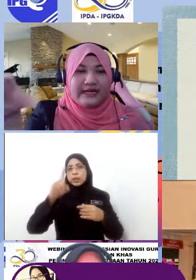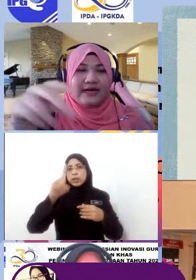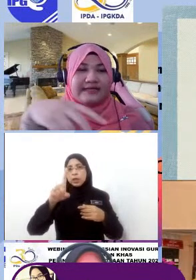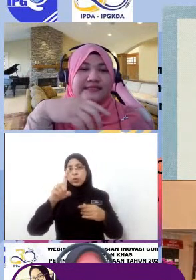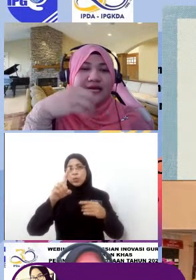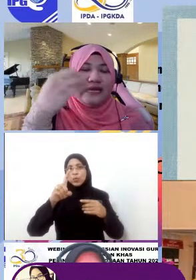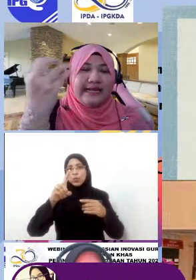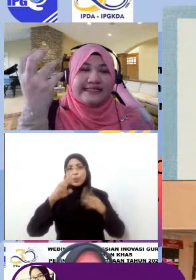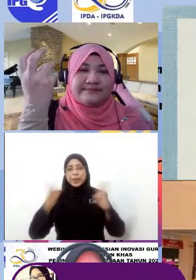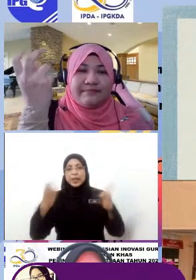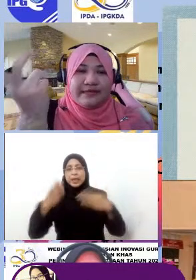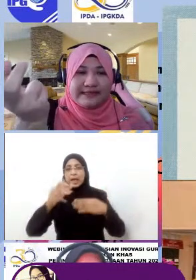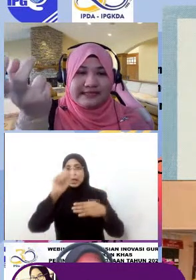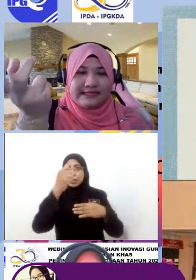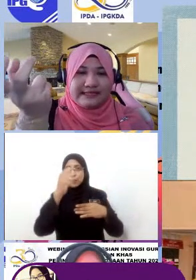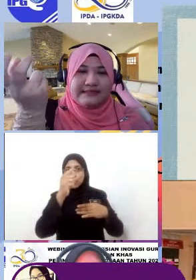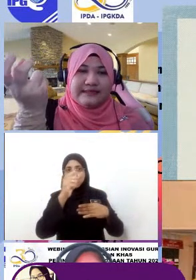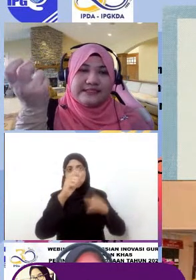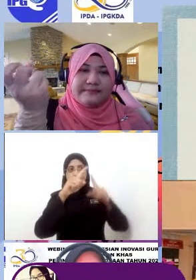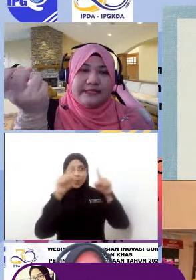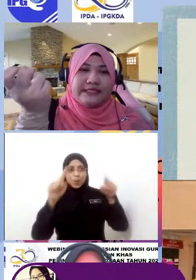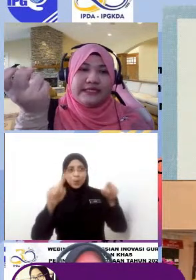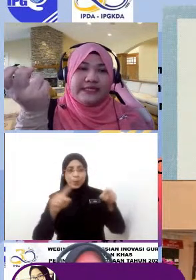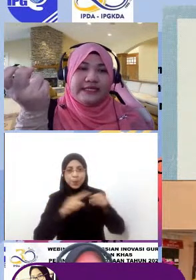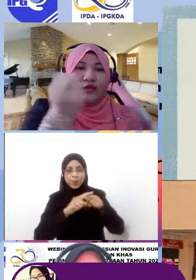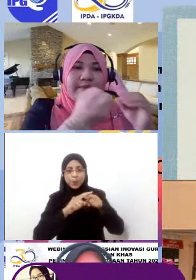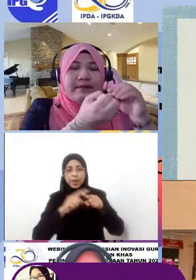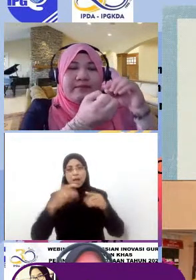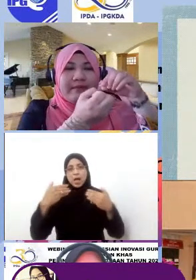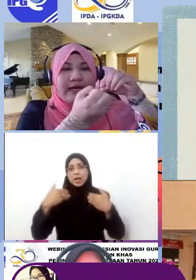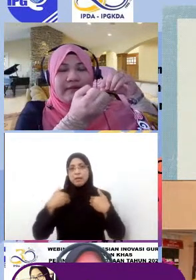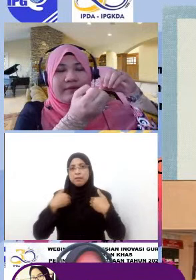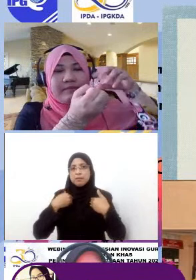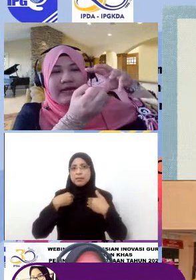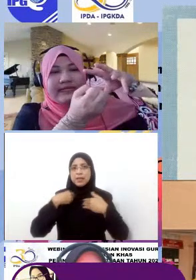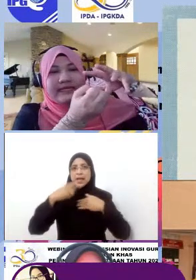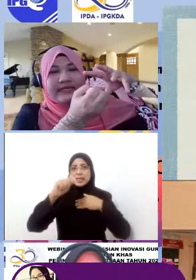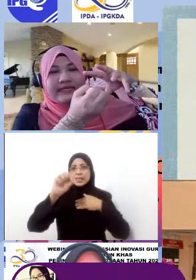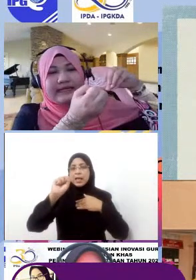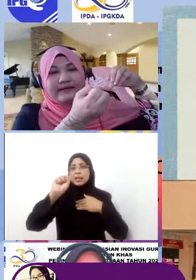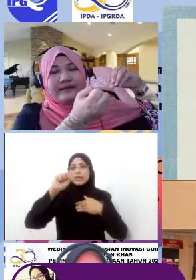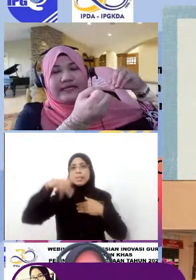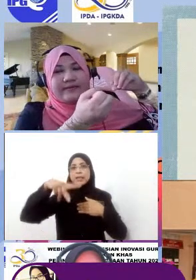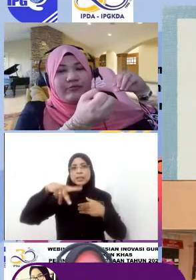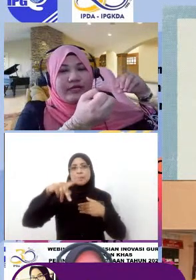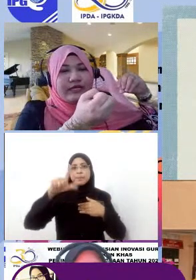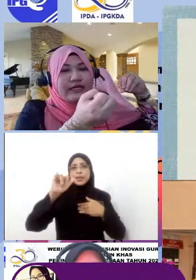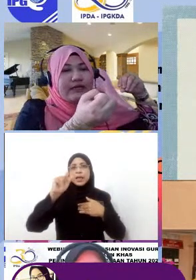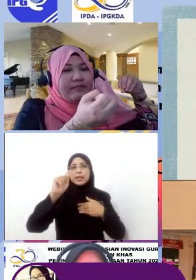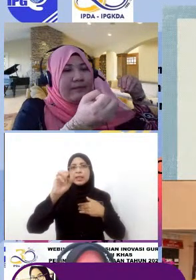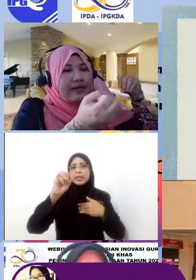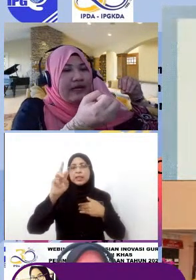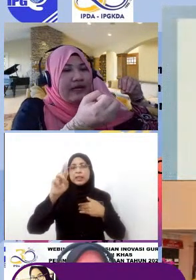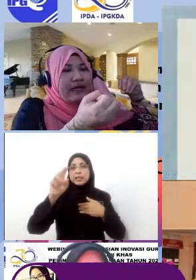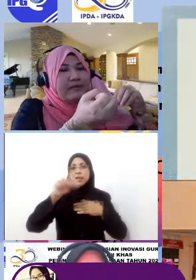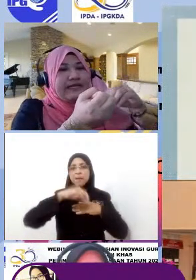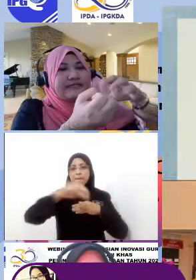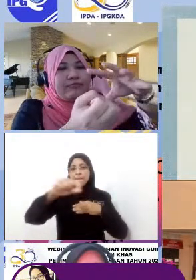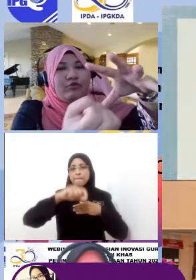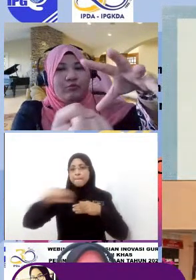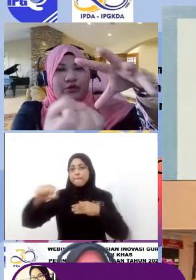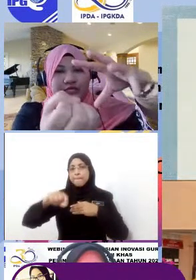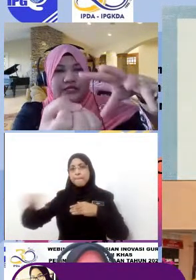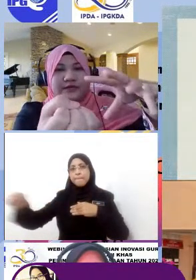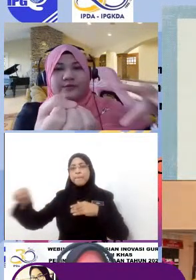monitor. Dan ada splitter yang boleh membahagikan kita punya paparan tu